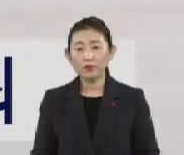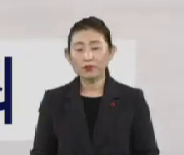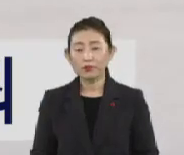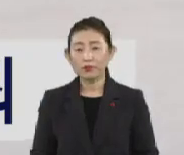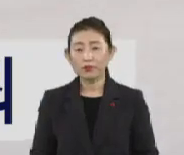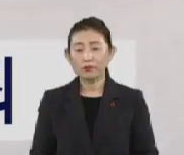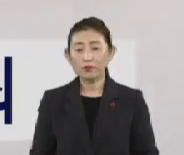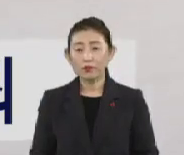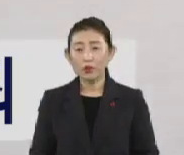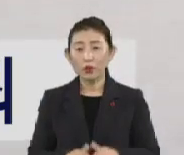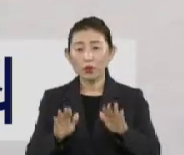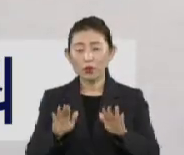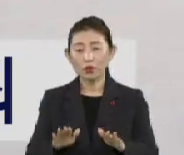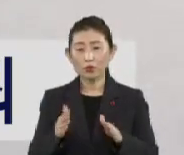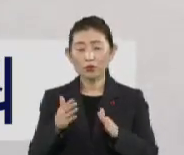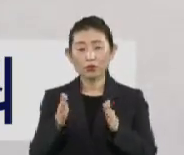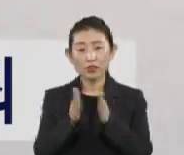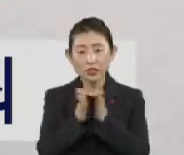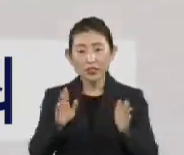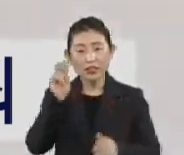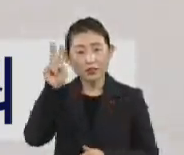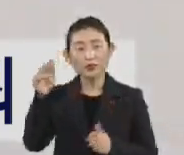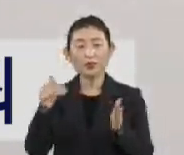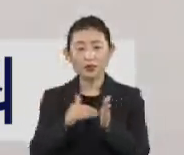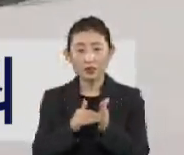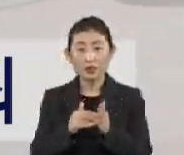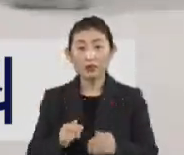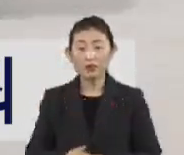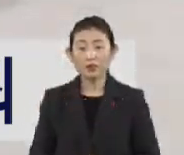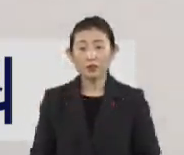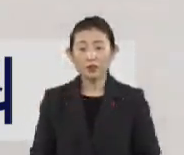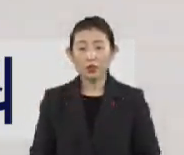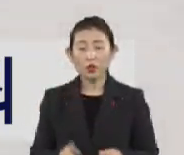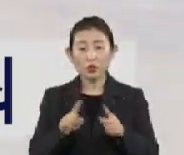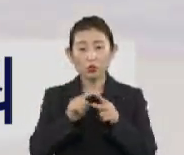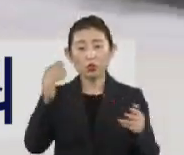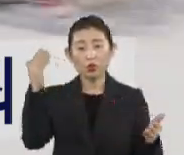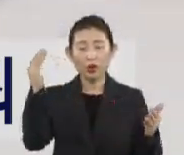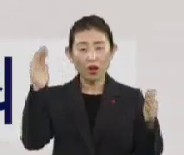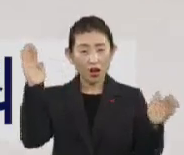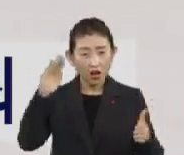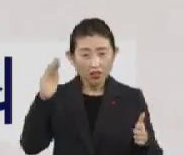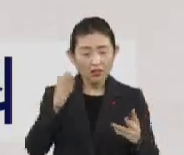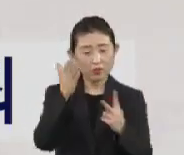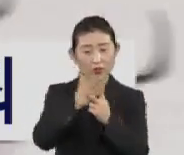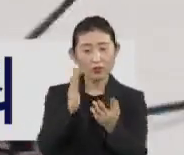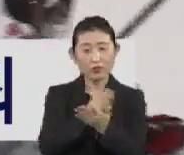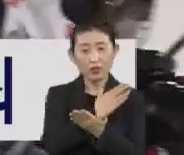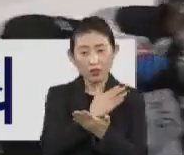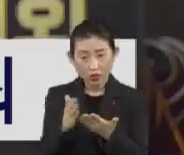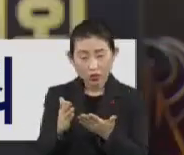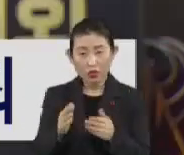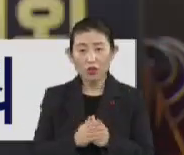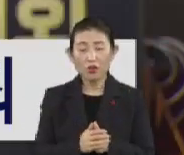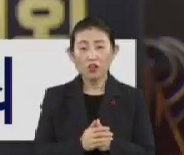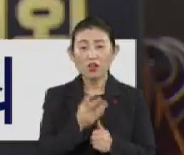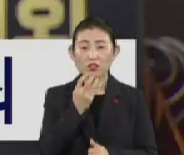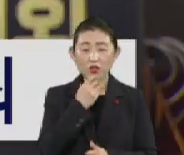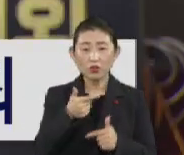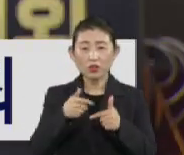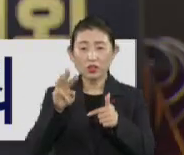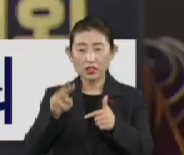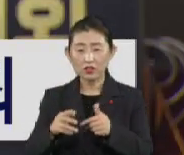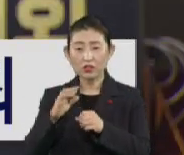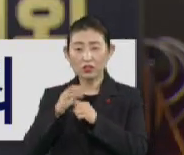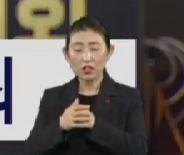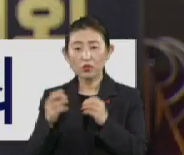빙상장에서 개막돼 오늘부터 4일간 열립니다. 이번 대회는 초등학교 고학년과 저학년으로 구분해 서울과